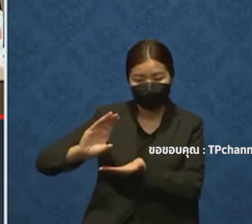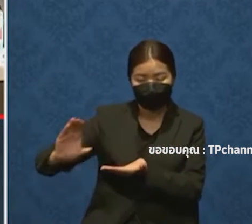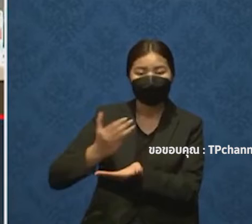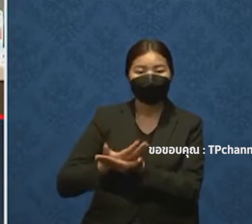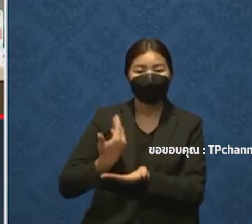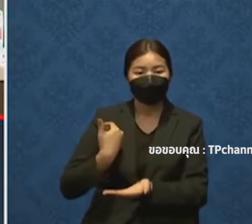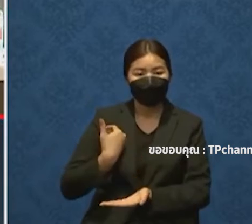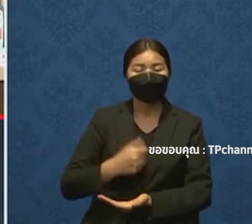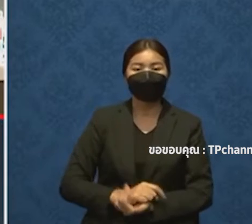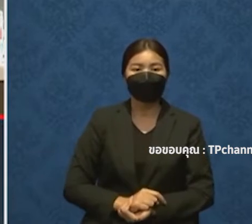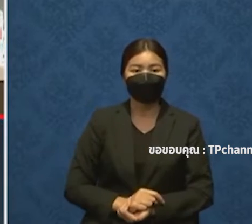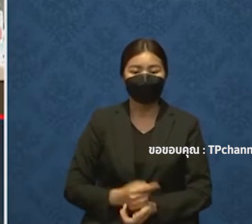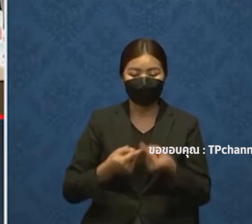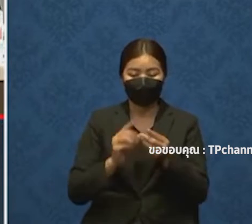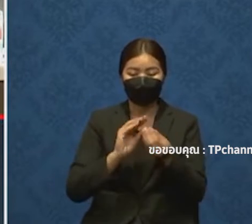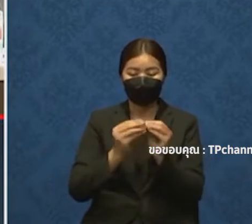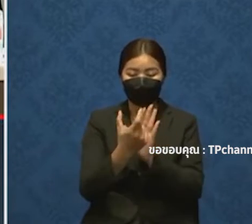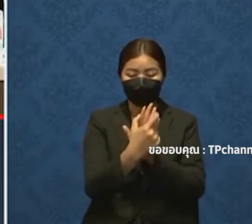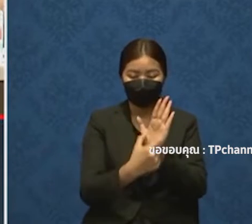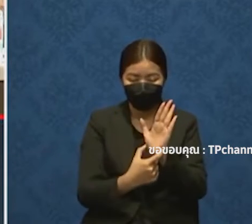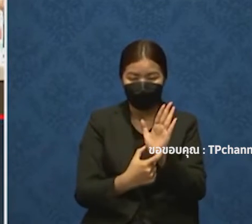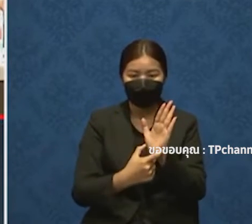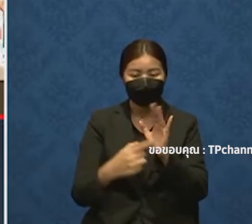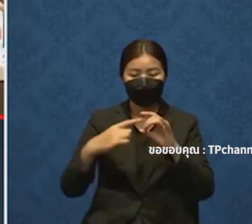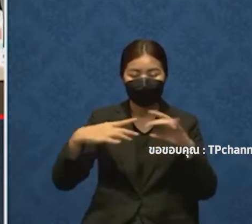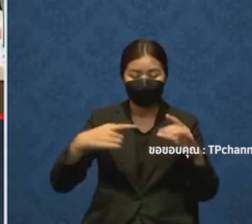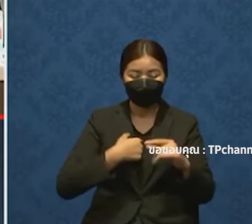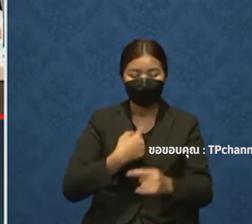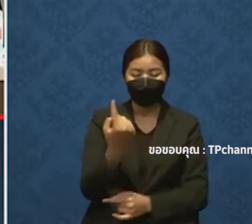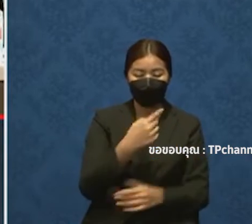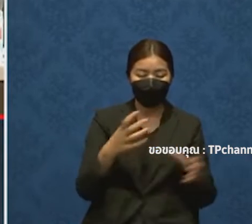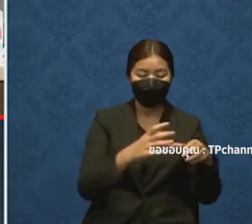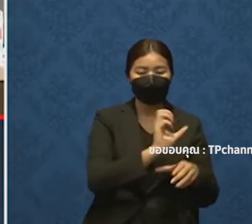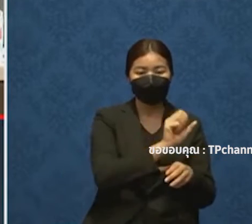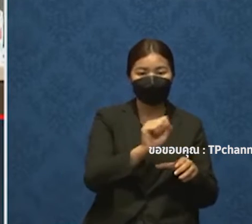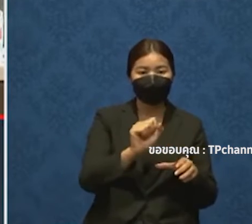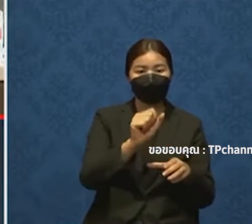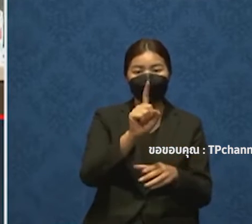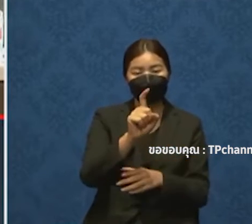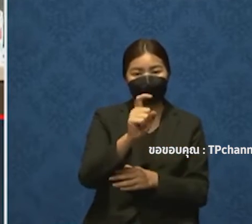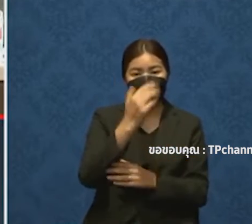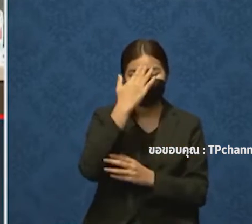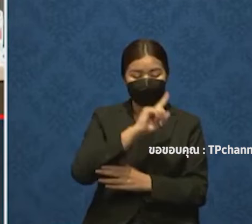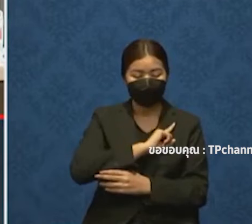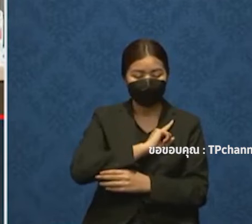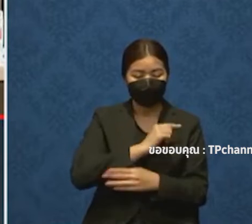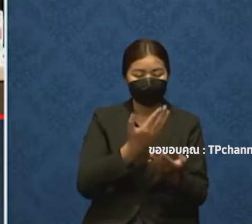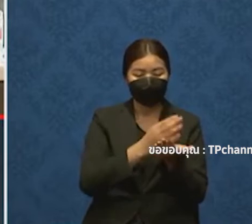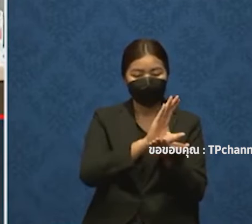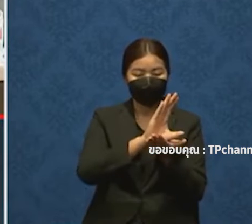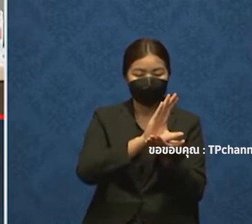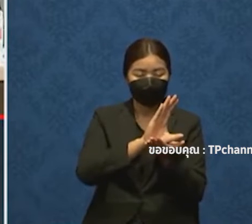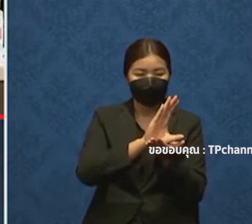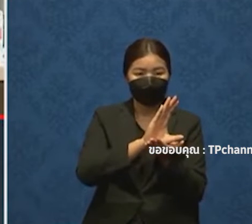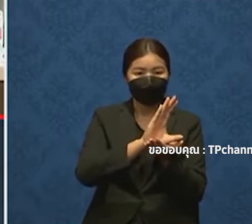ขอมันทำให้ตัวเลขท่านเพี้ยนไปโทษสภาไม่ได้ครับหน้าที่เราไม่ได้หน้าที่ในการที่จะคุมว่าตั้ง